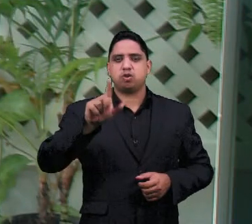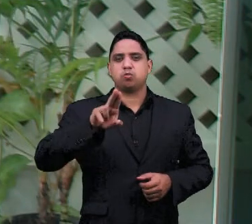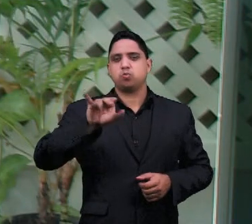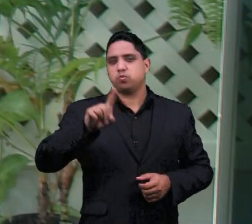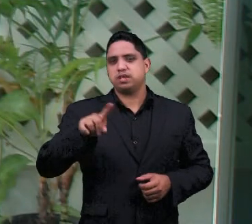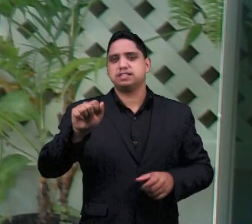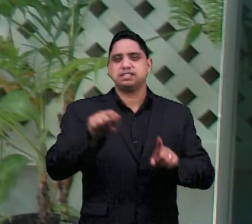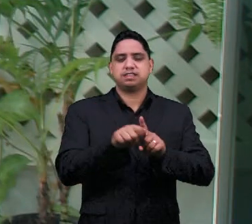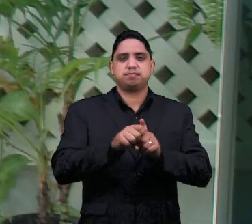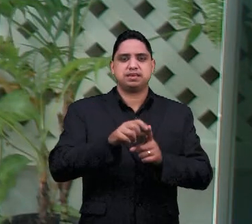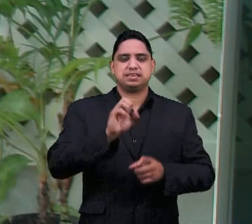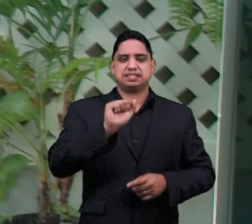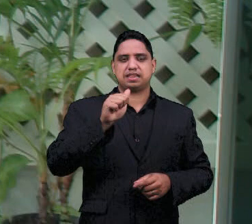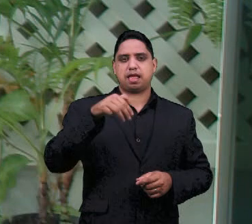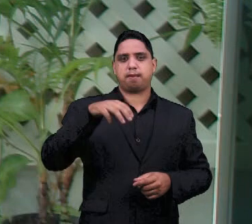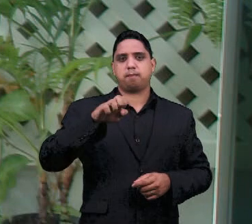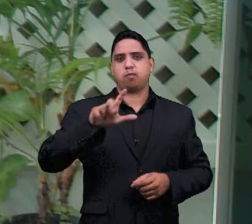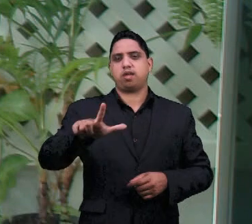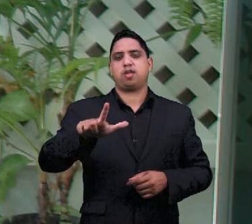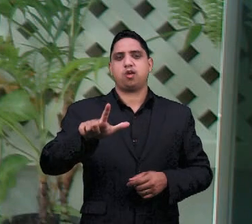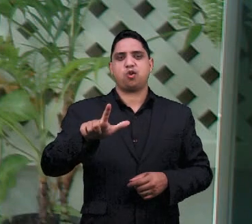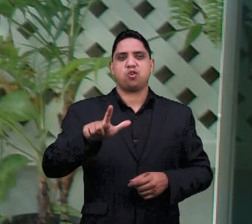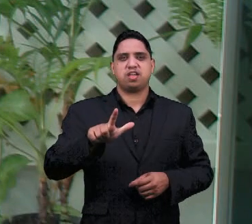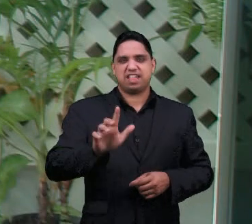reçu de l'étranger